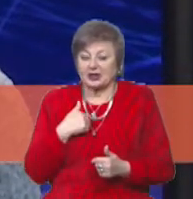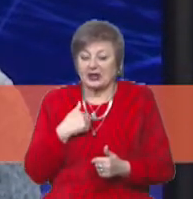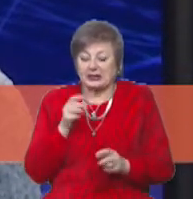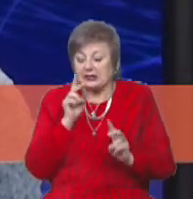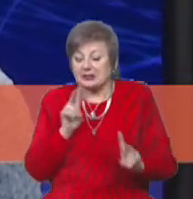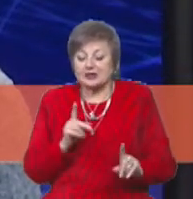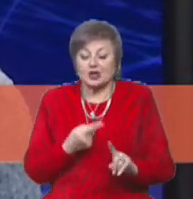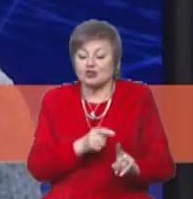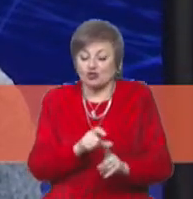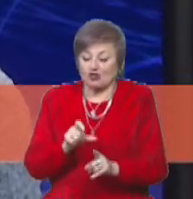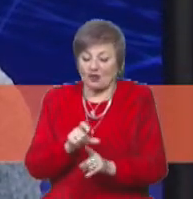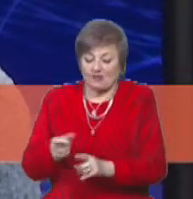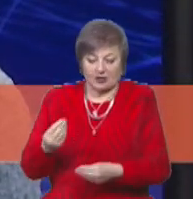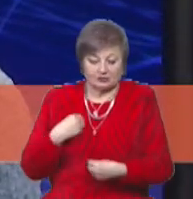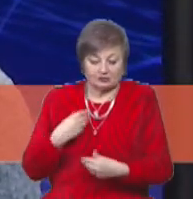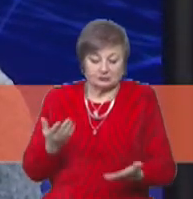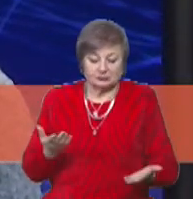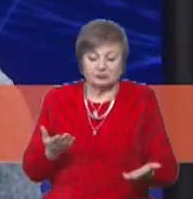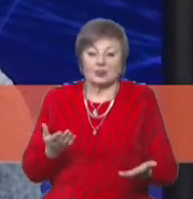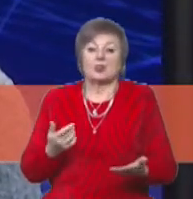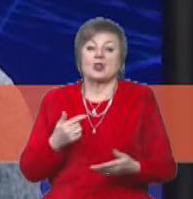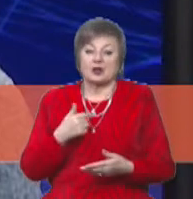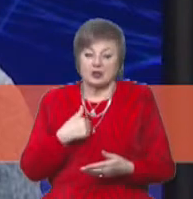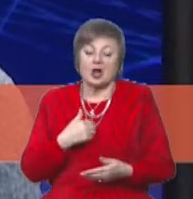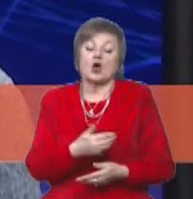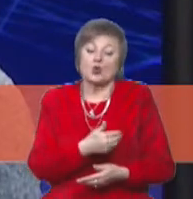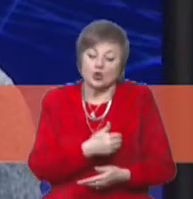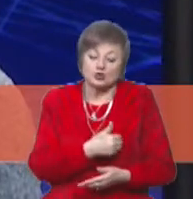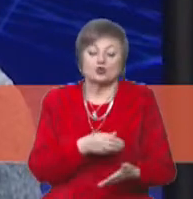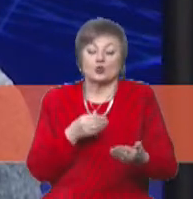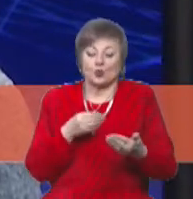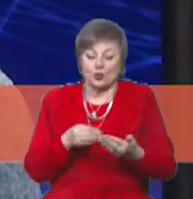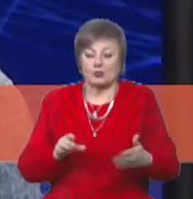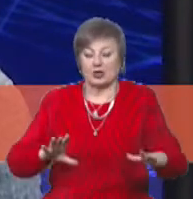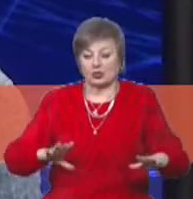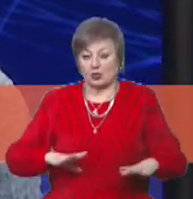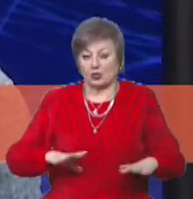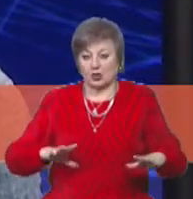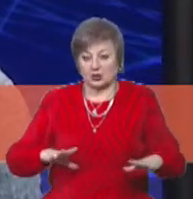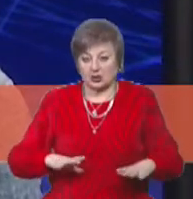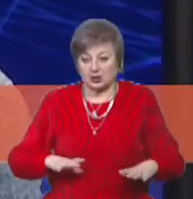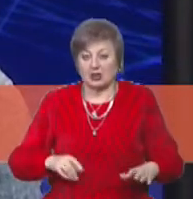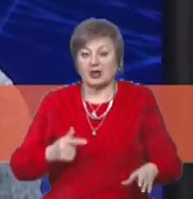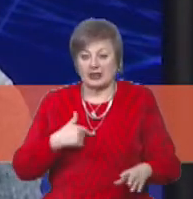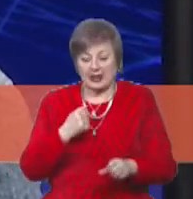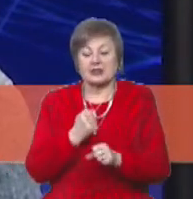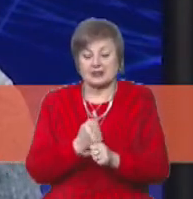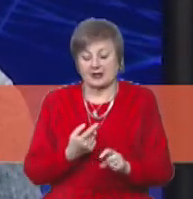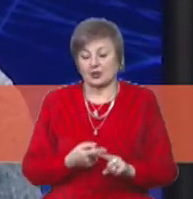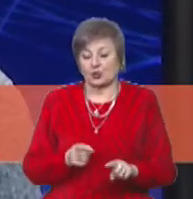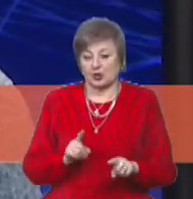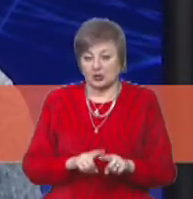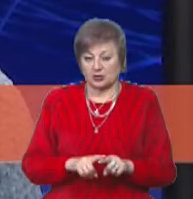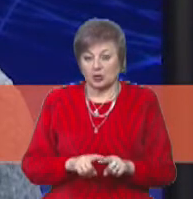таке, от, але я знаю, що я збираюсь купити коня, і я зроблю це,